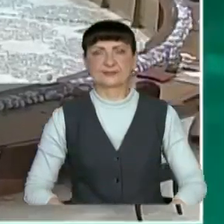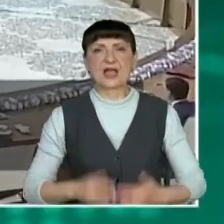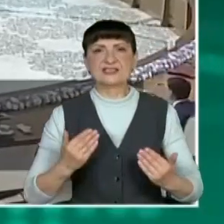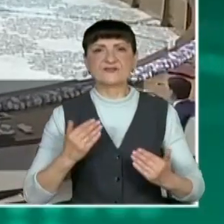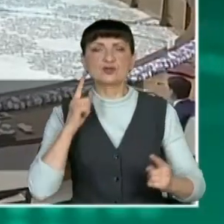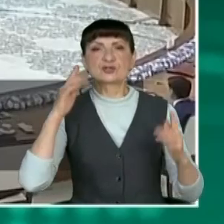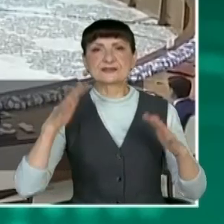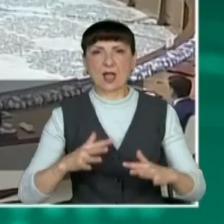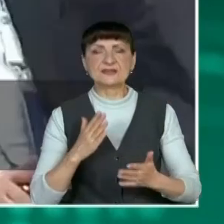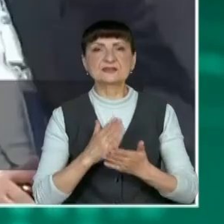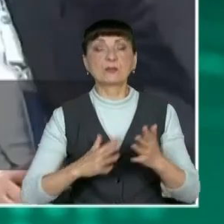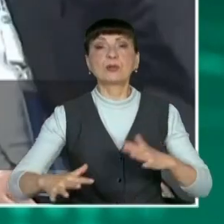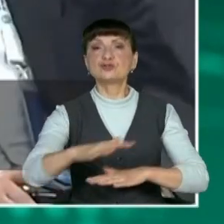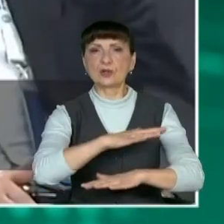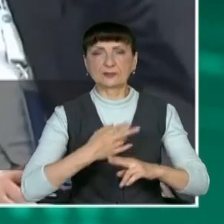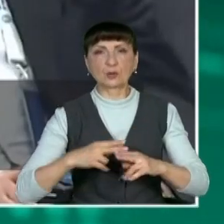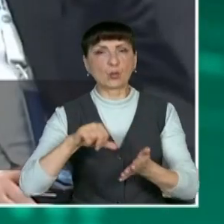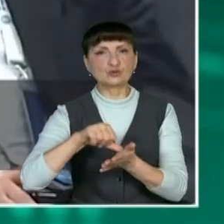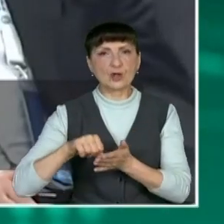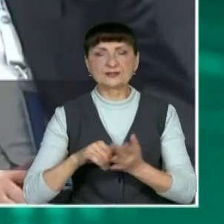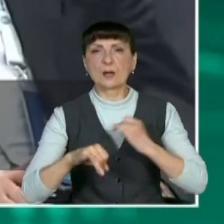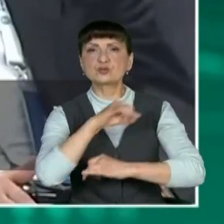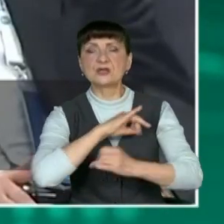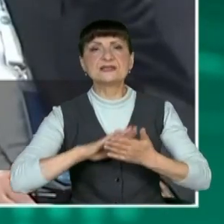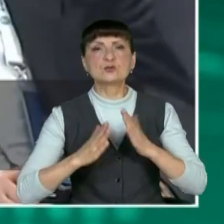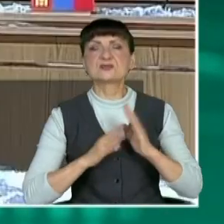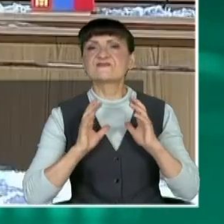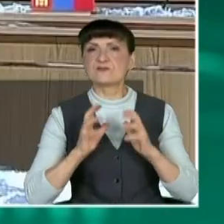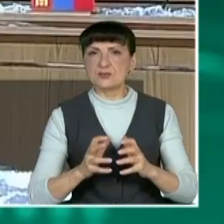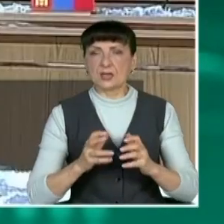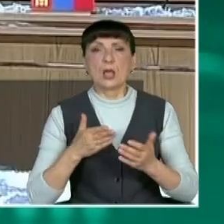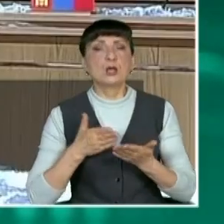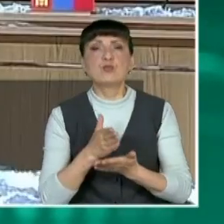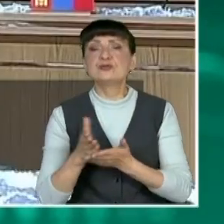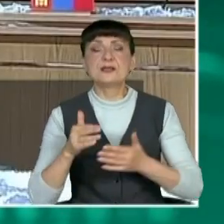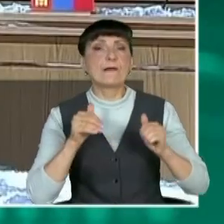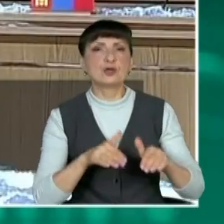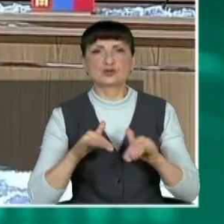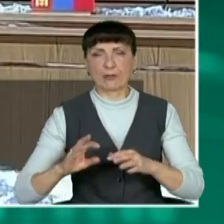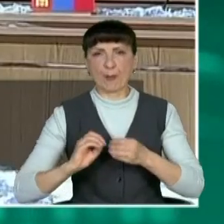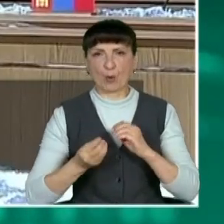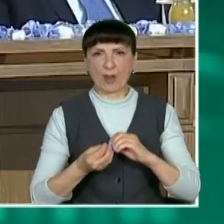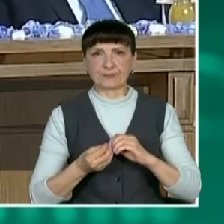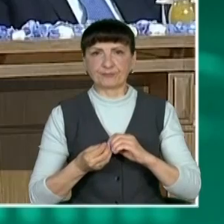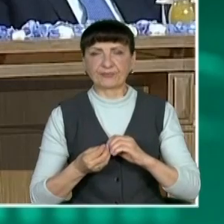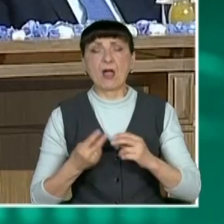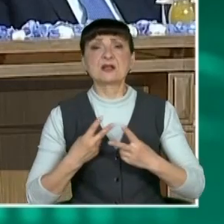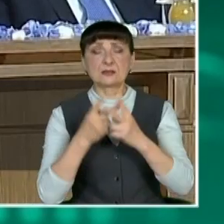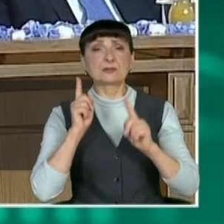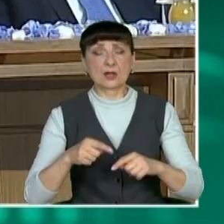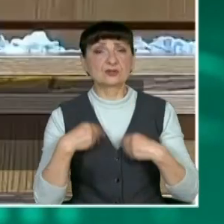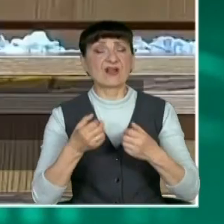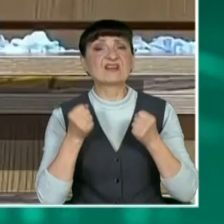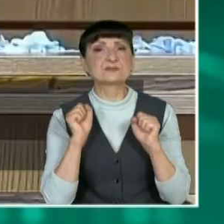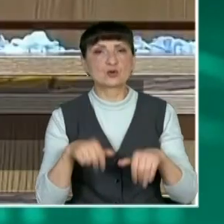Сегодняшний саммит стал площадкой, на которой участники обсудили ситуацию в мире и пути решения существующих проблем. Астана также дала